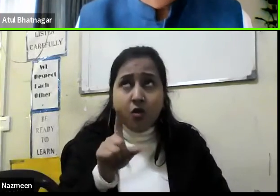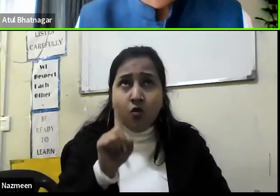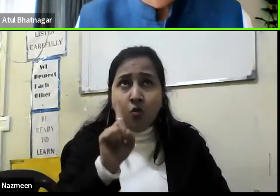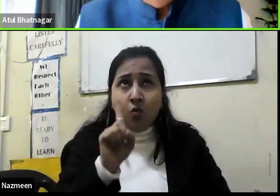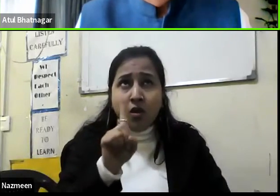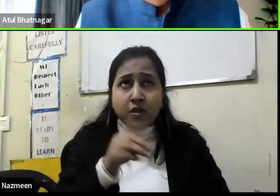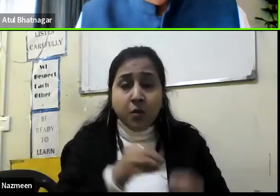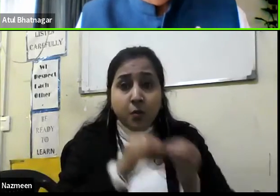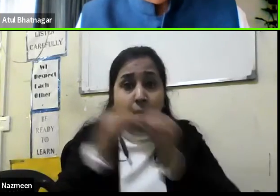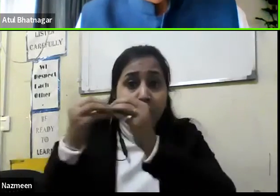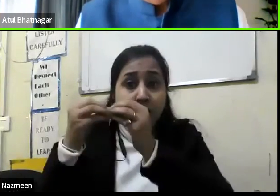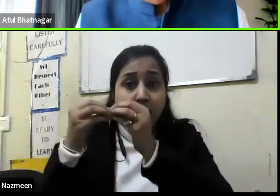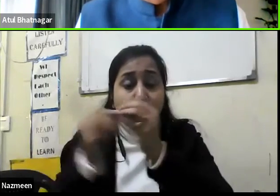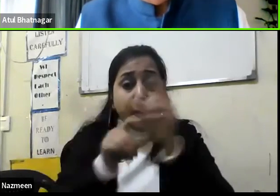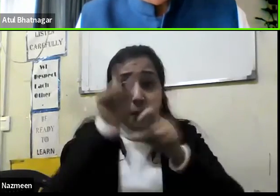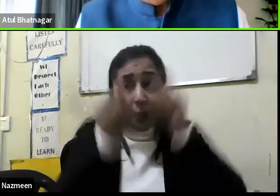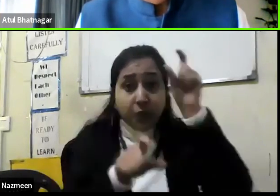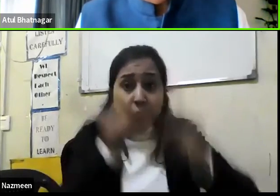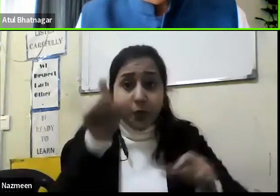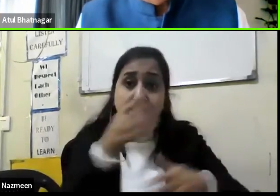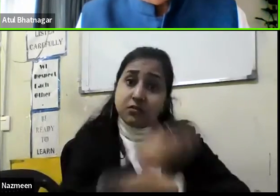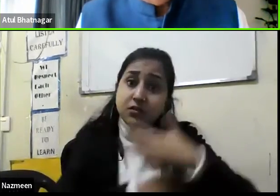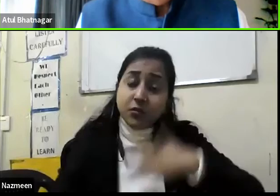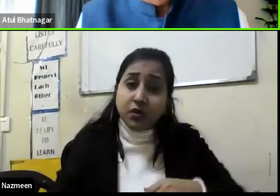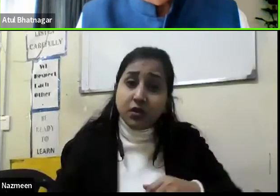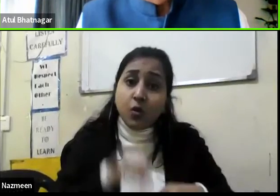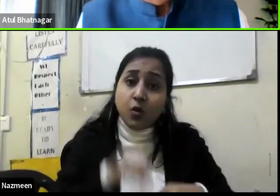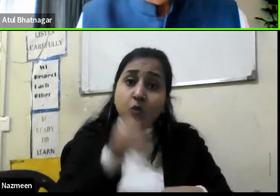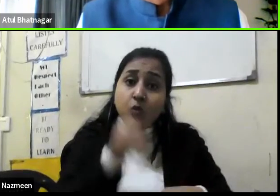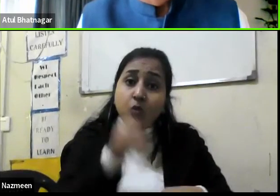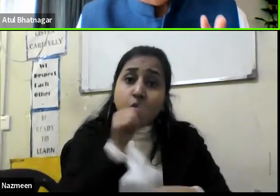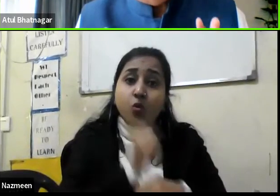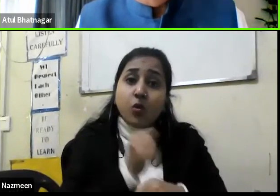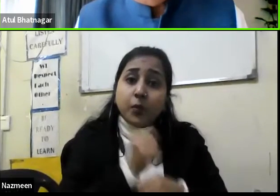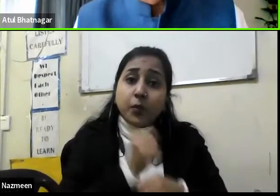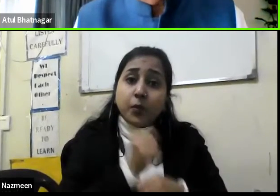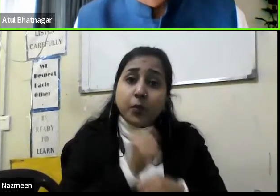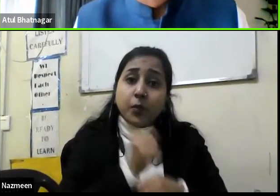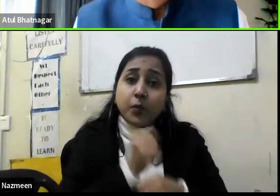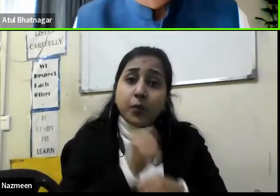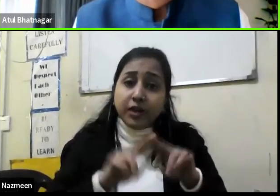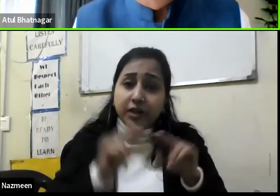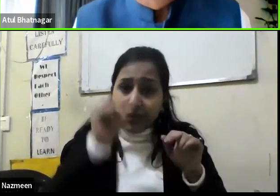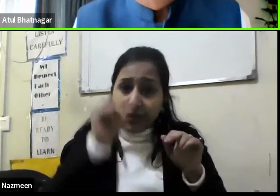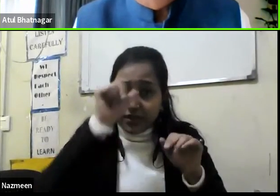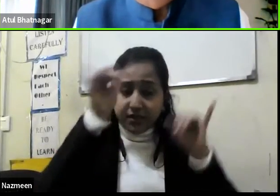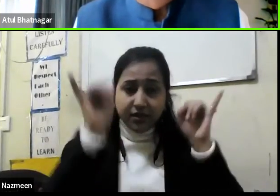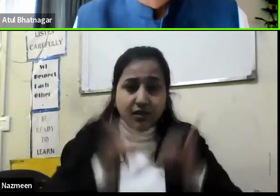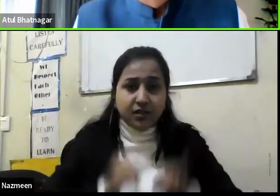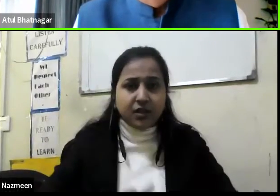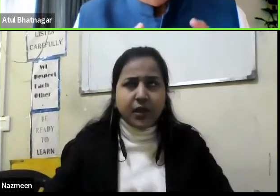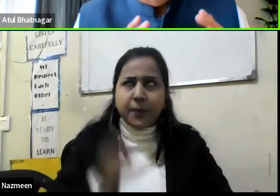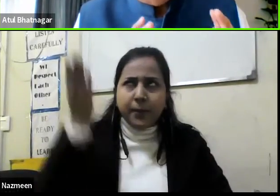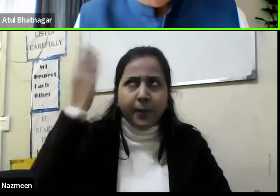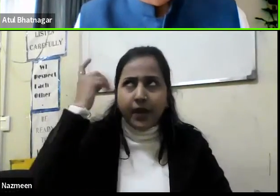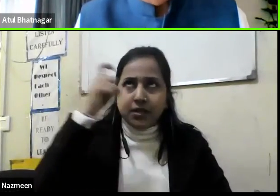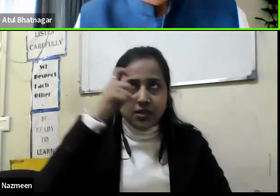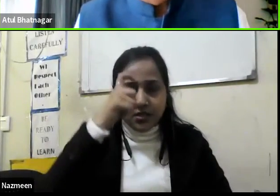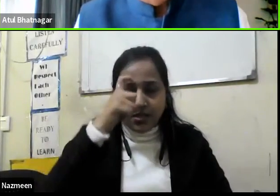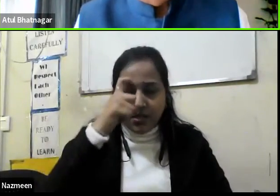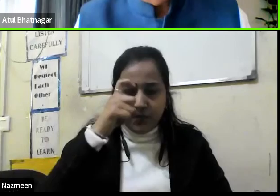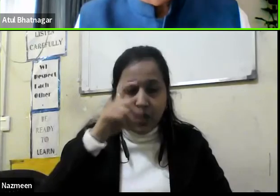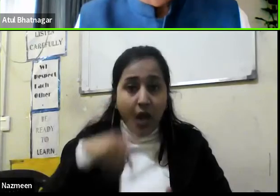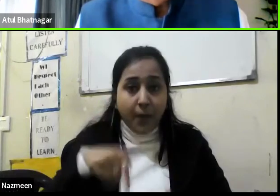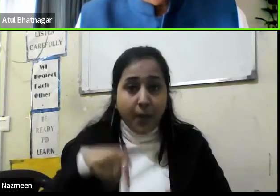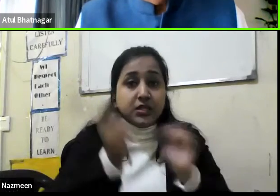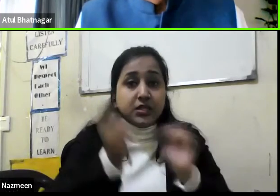सम डिसेबिलिटी. गवर्नमेंट ऑफ इंडिया ने डिसेबिलिटीज के डेफिनेशन फ्रॉम 7 डिसेबिलिटीज से 21 कर दिए, 21 डिसेबिलिटीज. जब 7